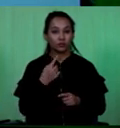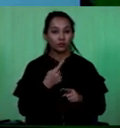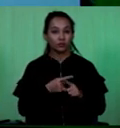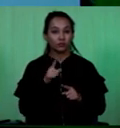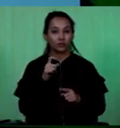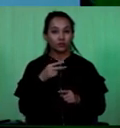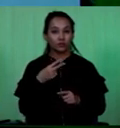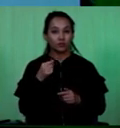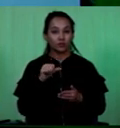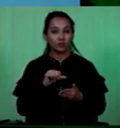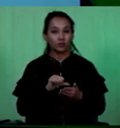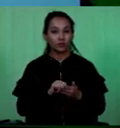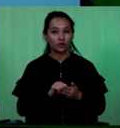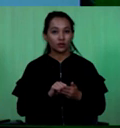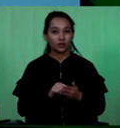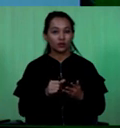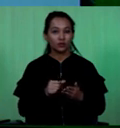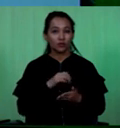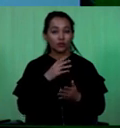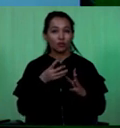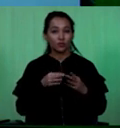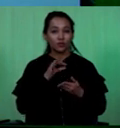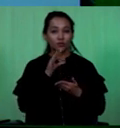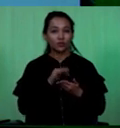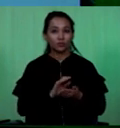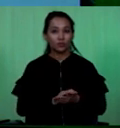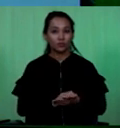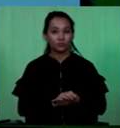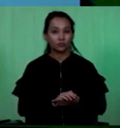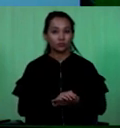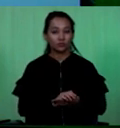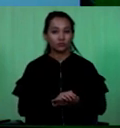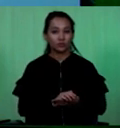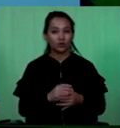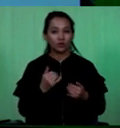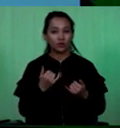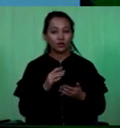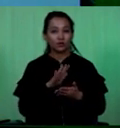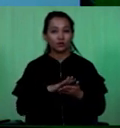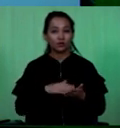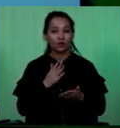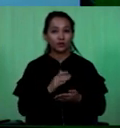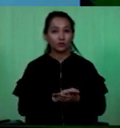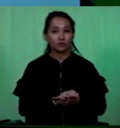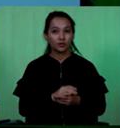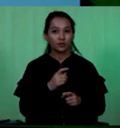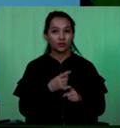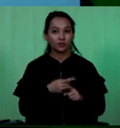324 bilan 126 ning yig'indisi 450. Ana endi davom etamiz.